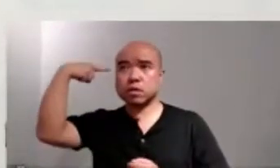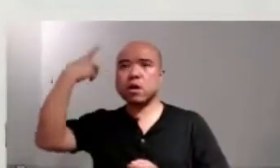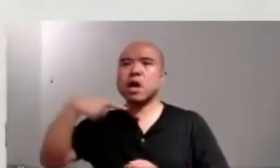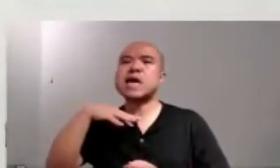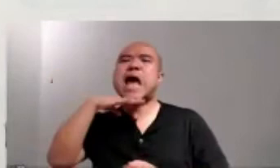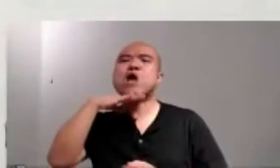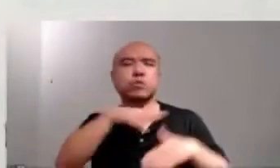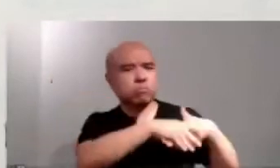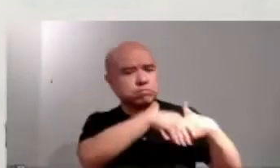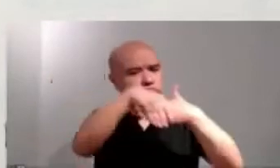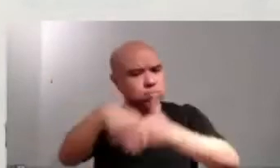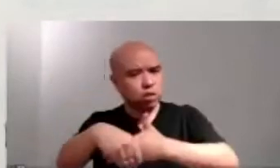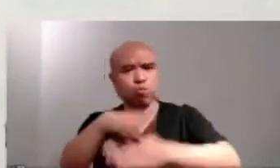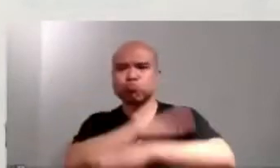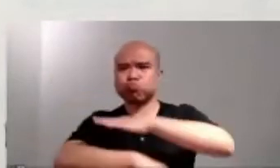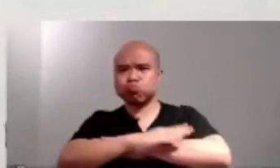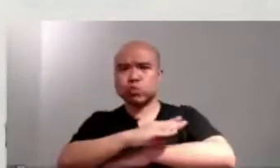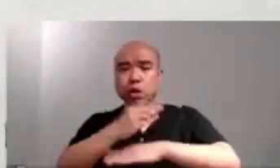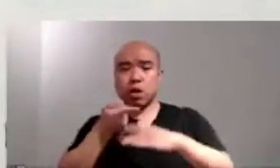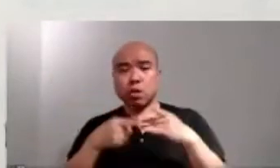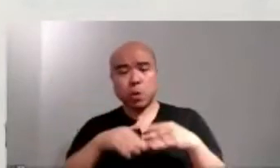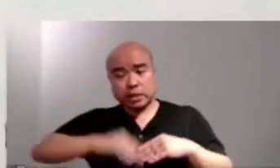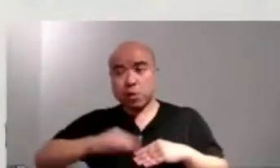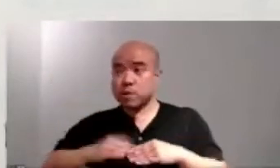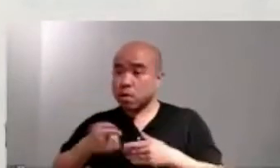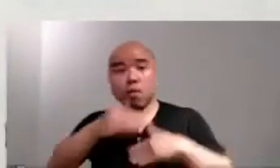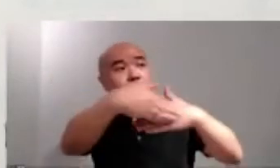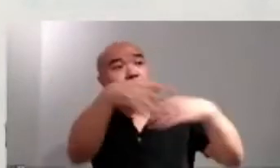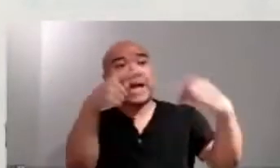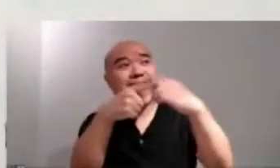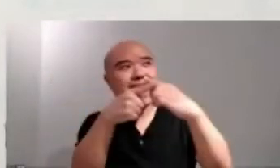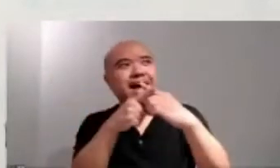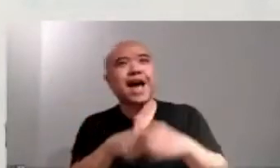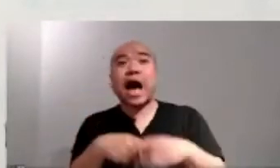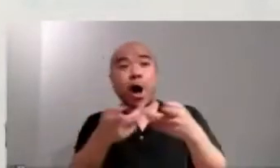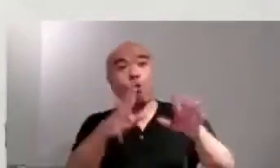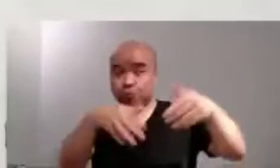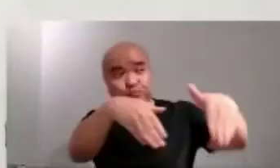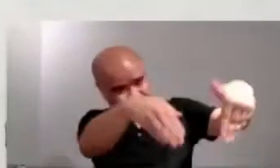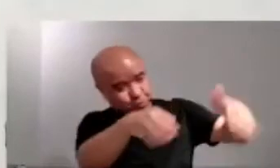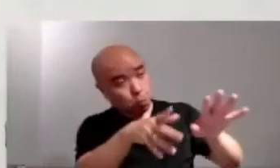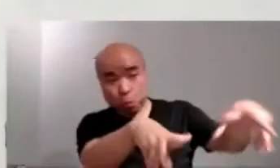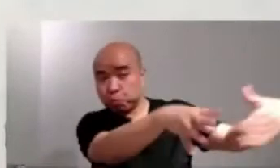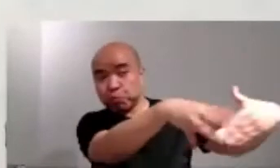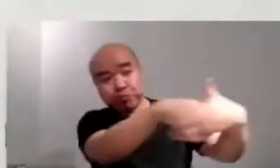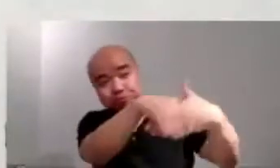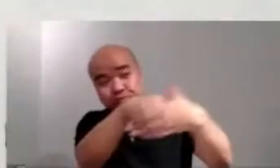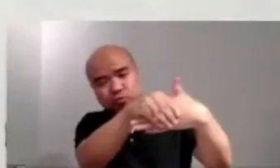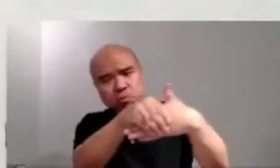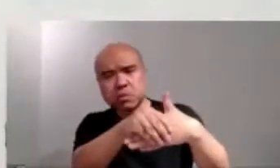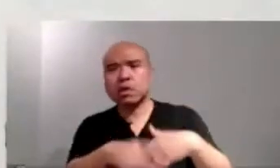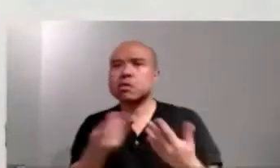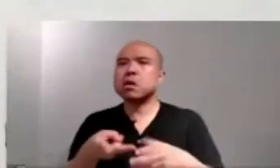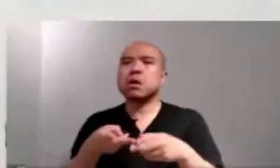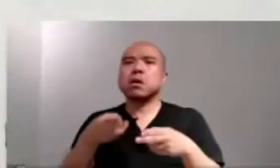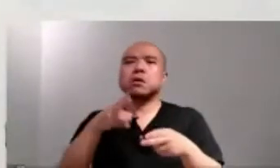殊小朋友出街呢，其实你会得到很多支持的，或者人至少不会歧视呢，是不是？但是呢 在中国来说